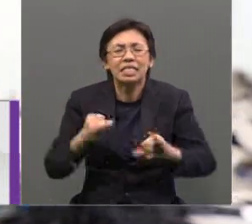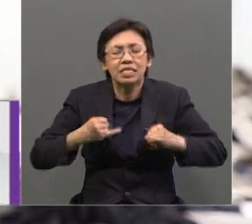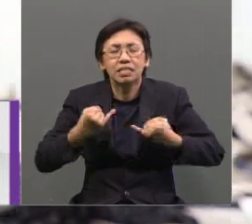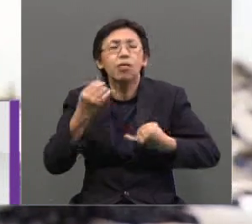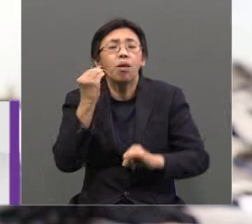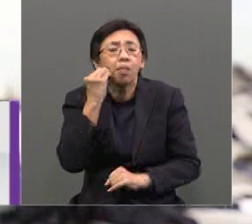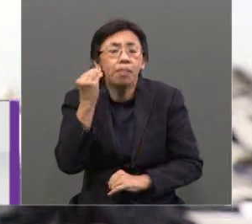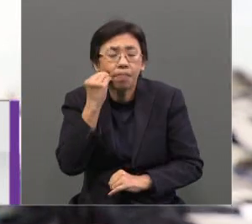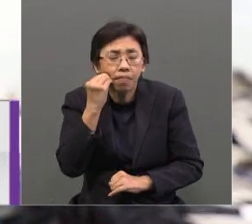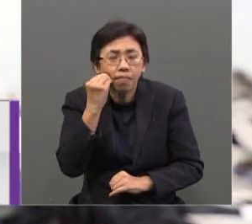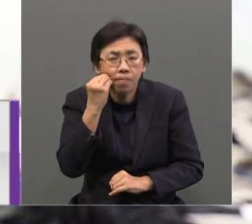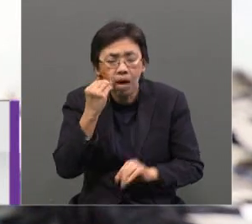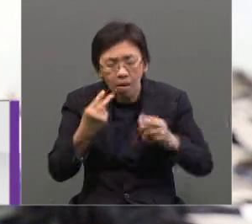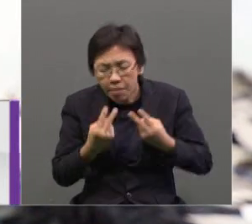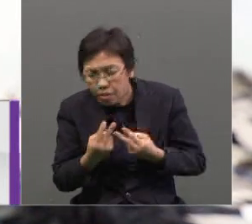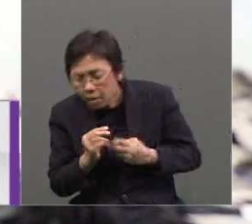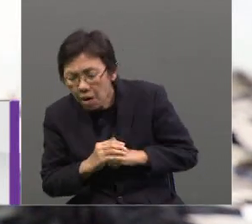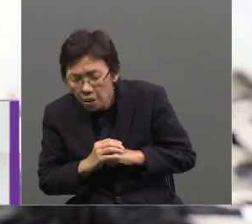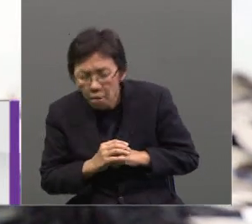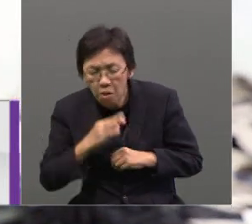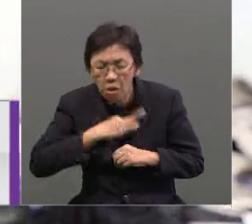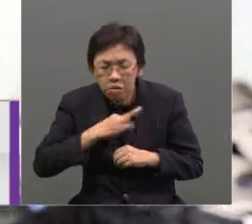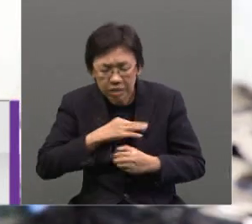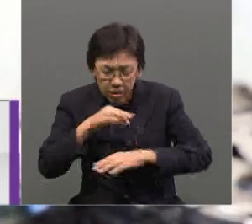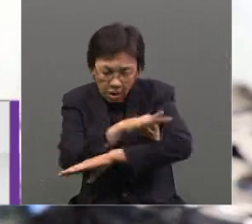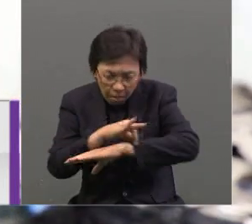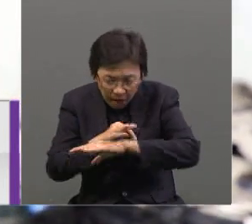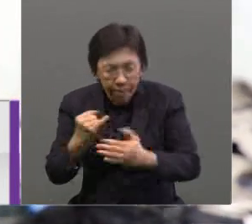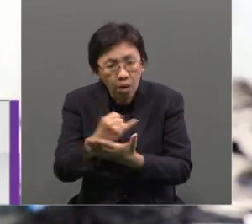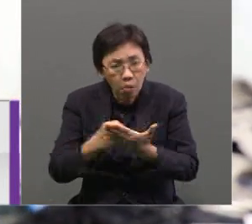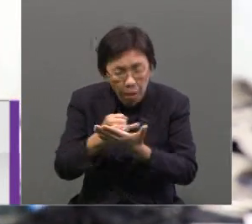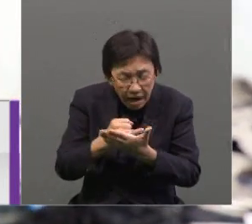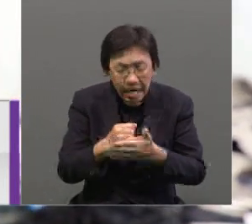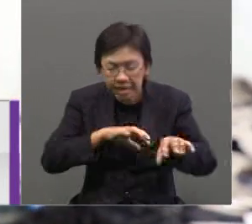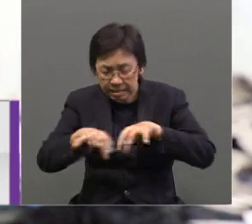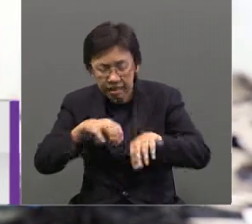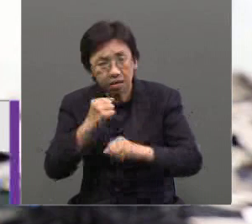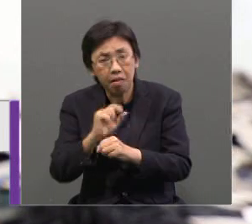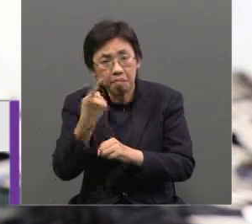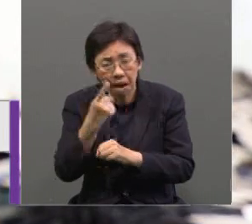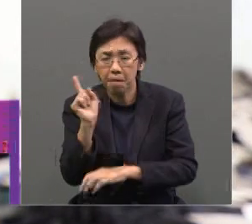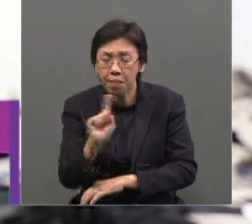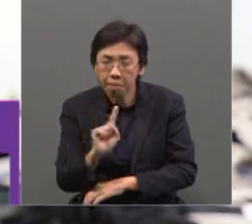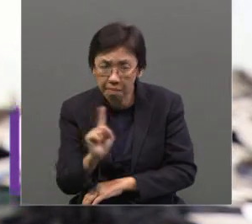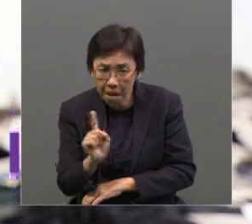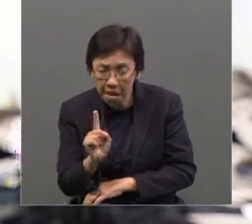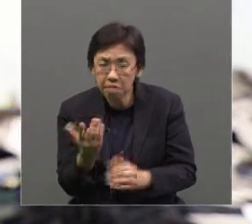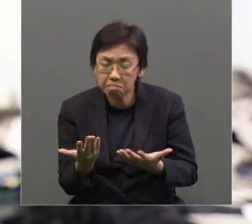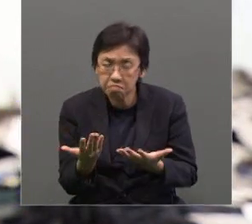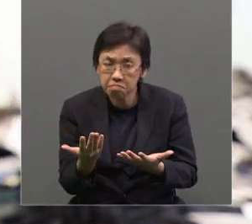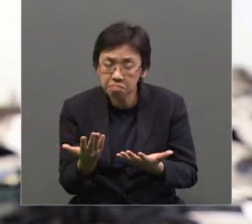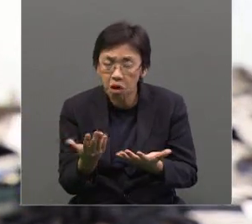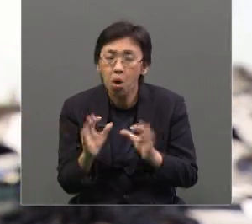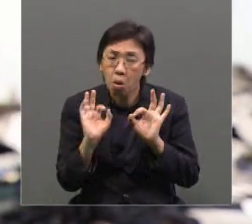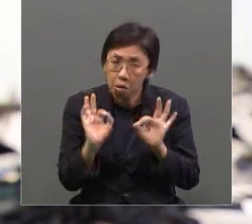ซนนั้นเนี่ยได้มาดูว่าผังที่เราจะจัดใหม่นั้นนะครับหน้าตาเป็นแบบนี้ท่านจะ